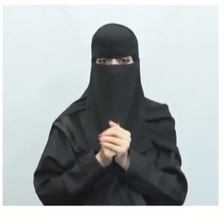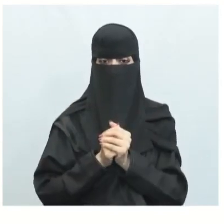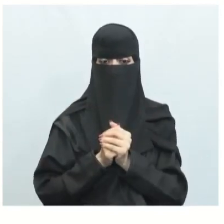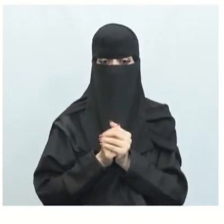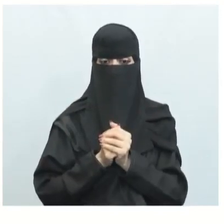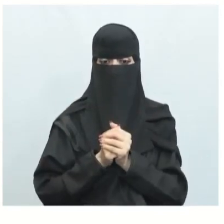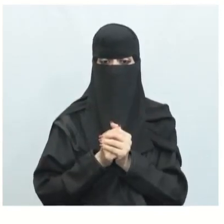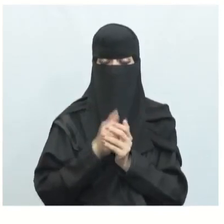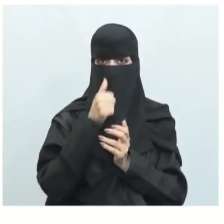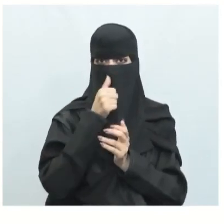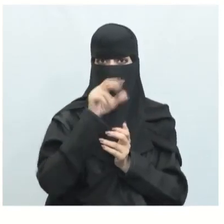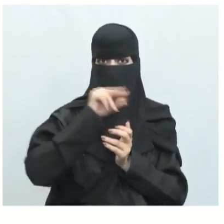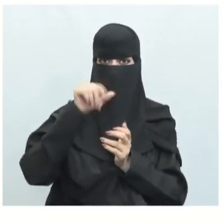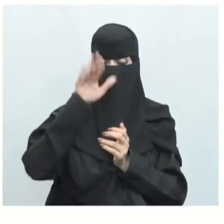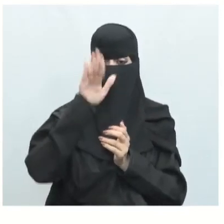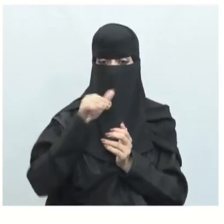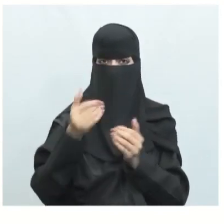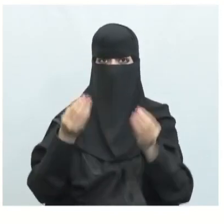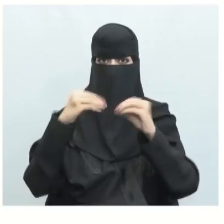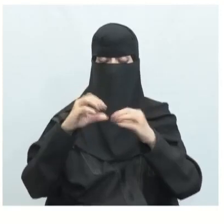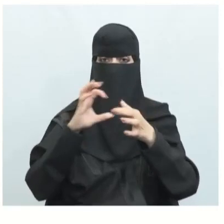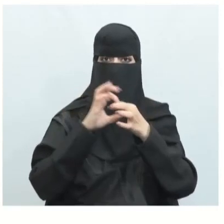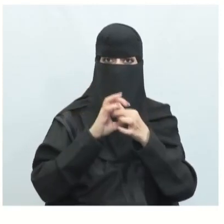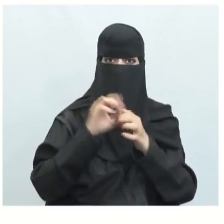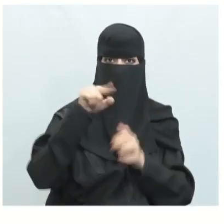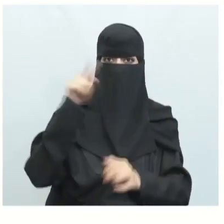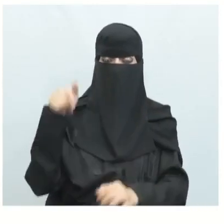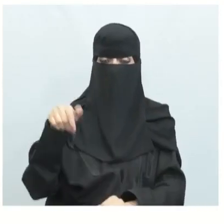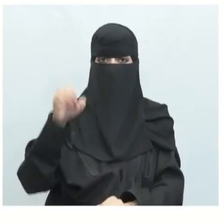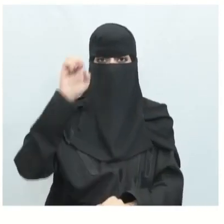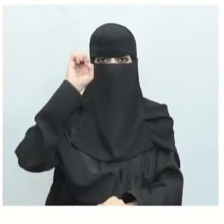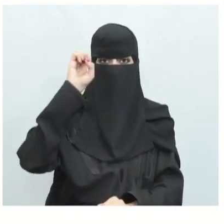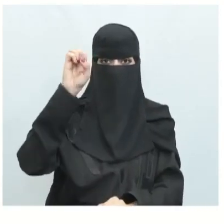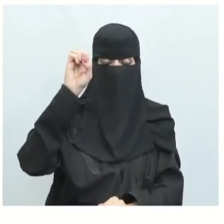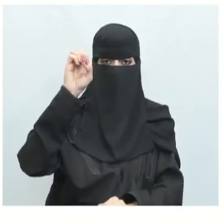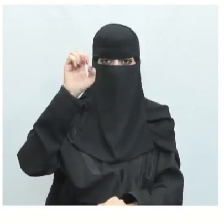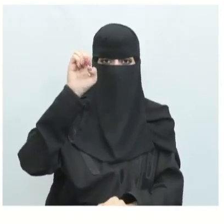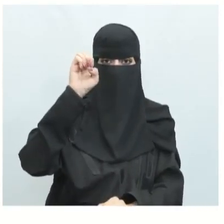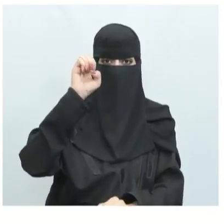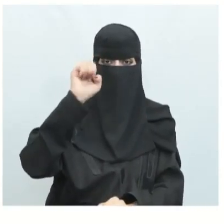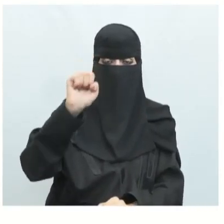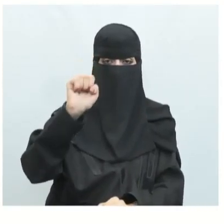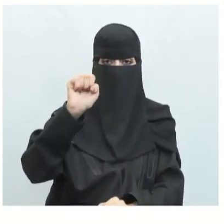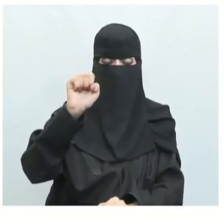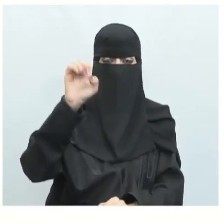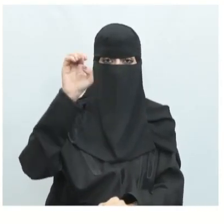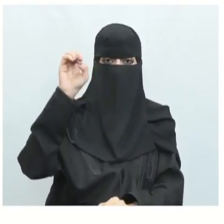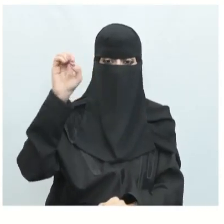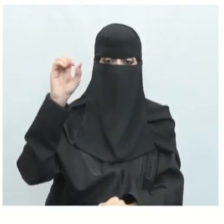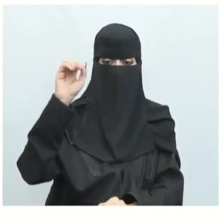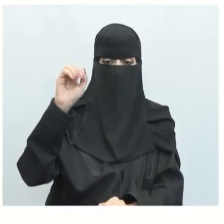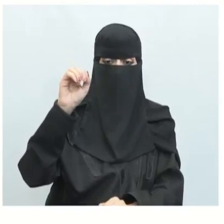جراف نفس المخطط هذا اربطلي بين الاي والي بين الاي